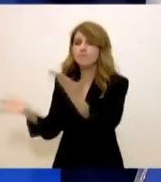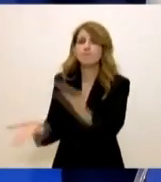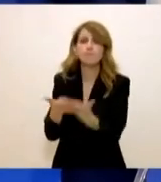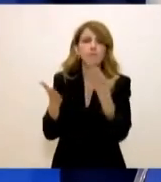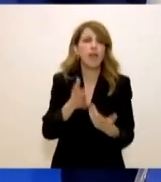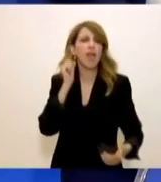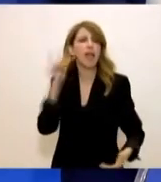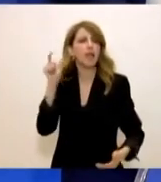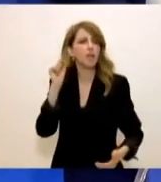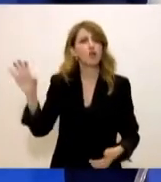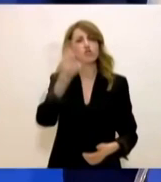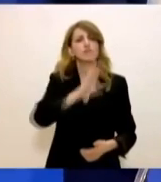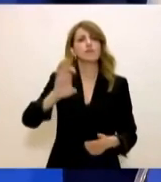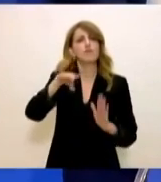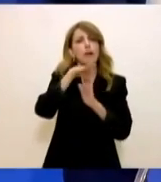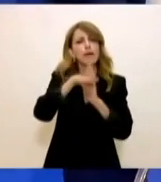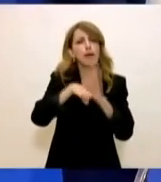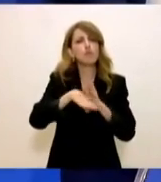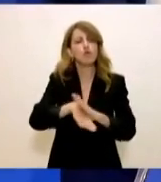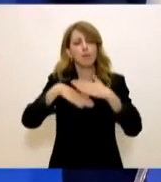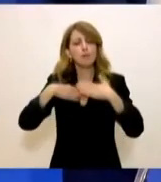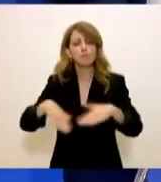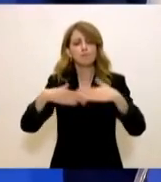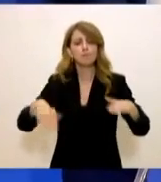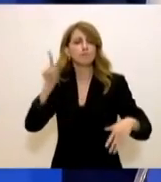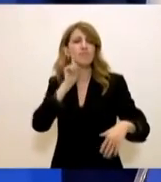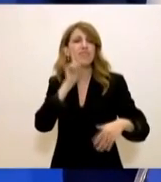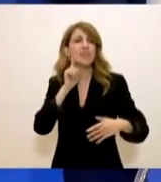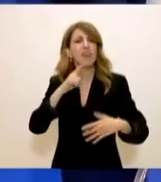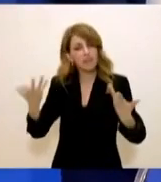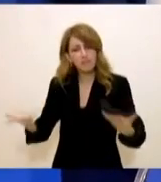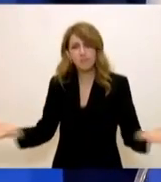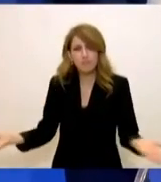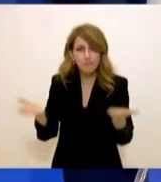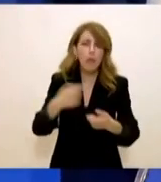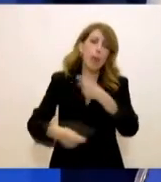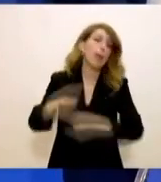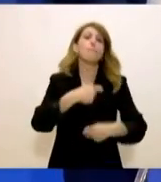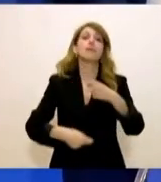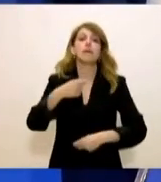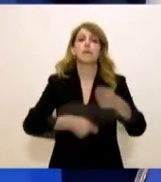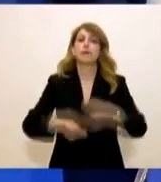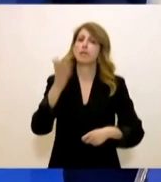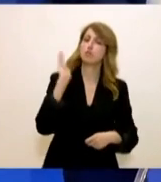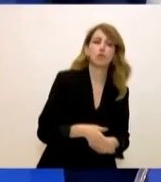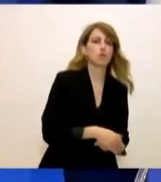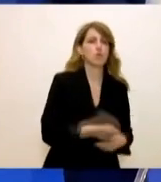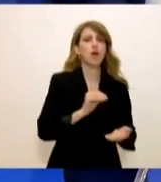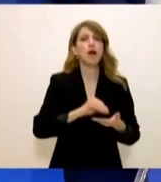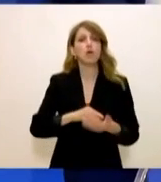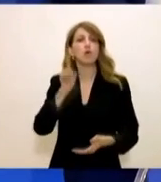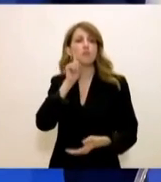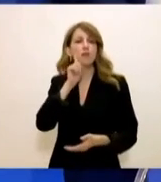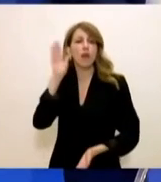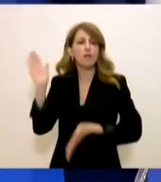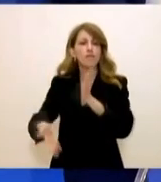τρέχουμε και η βία κατά των γυναικών έχουμε καταφέρει και έχουμε στηρίξει τα τελευταία τ χρόνια 40